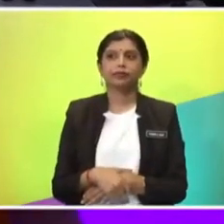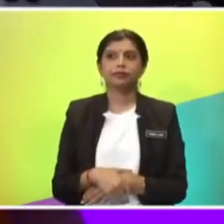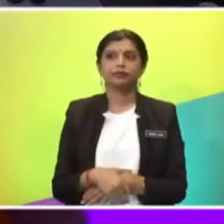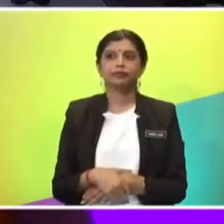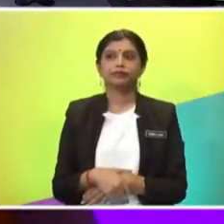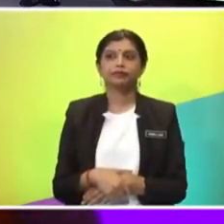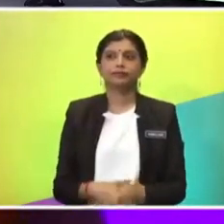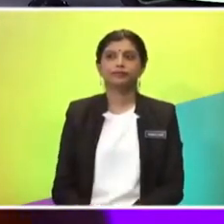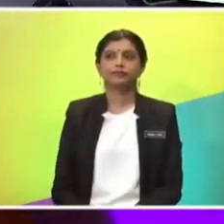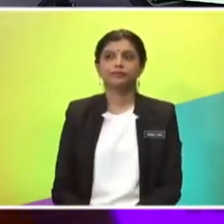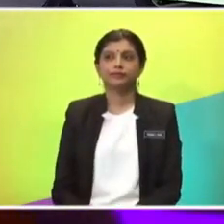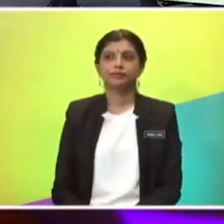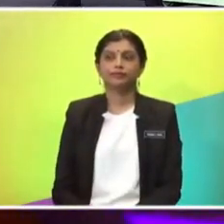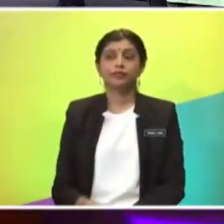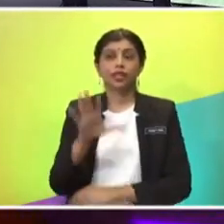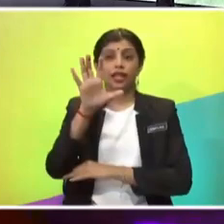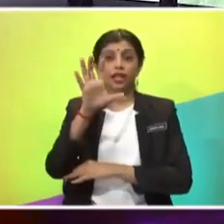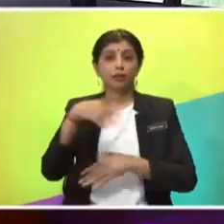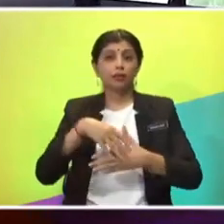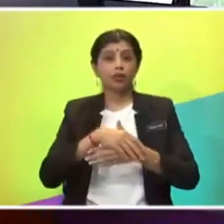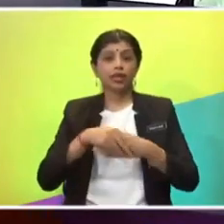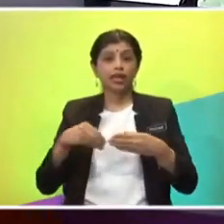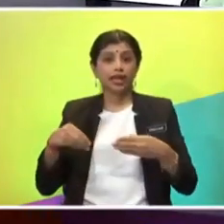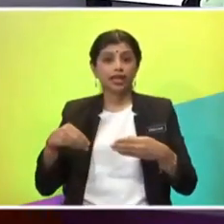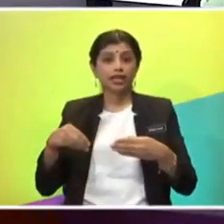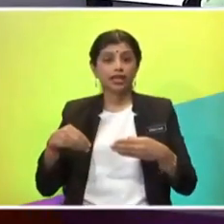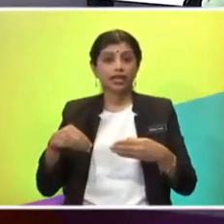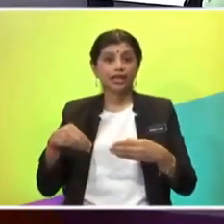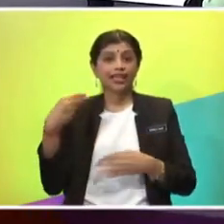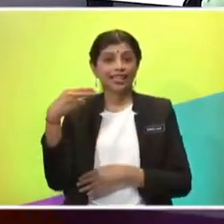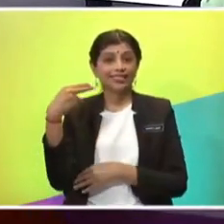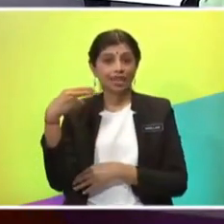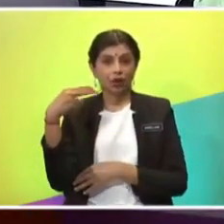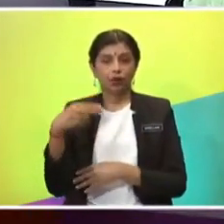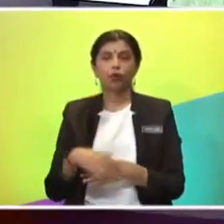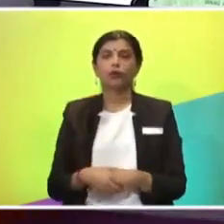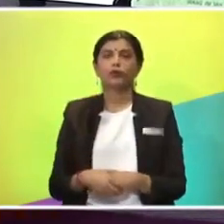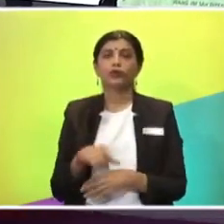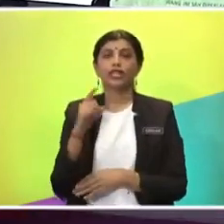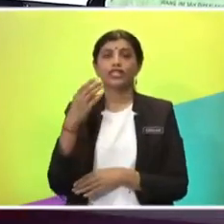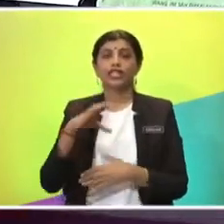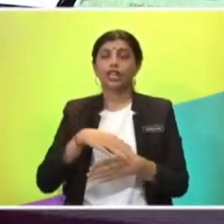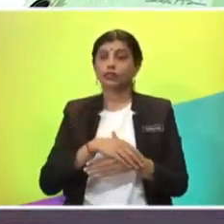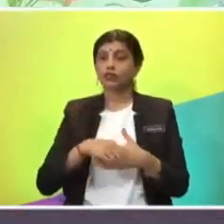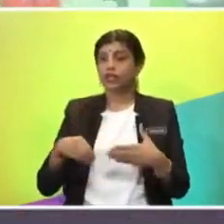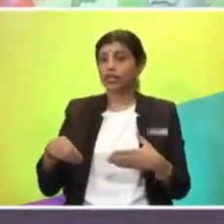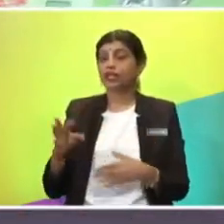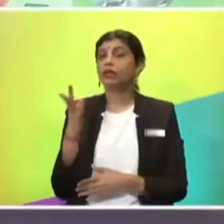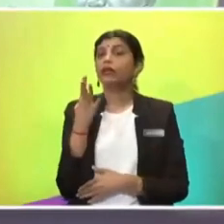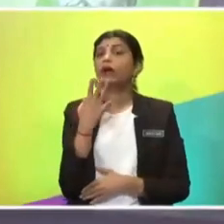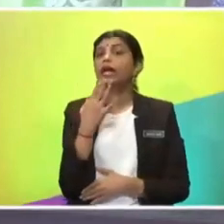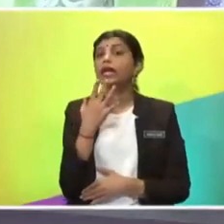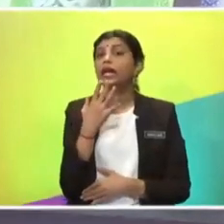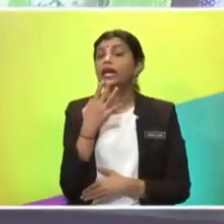ya. Baik. RM50 berwarna hijau. Baik. Dan RM100